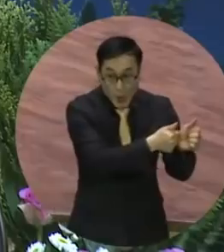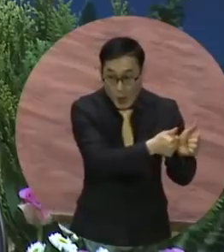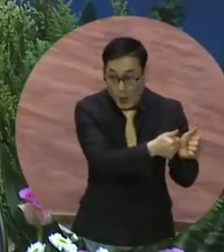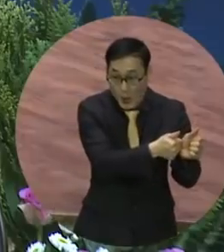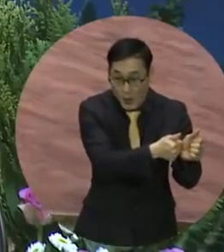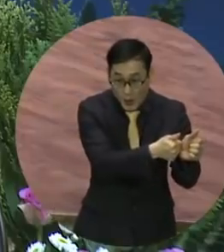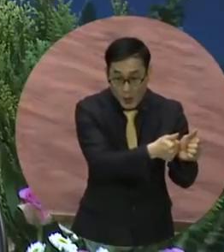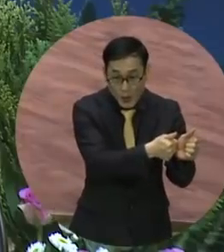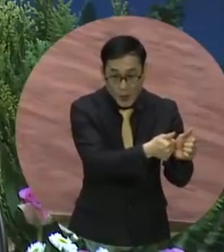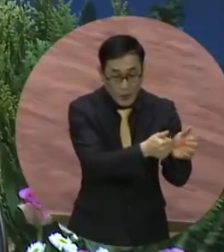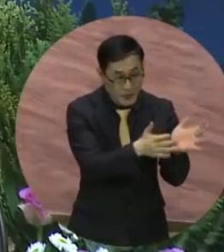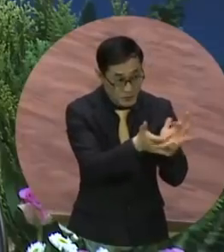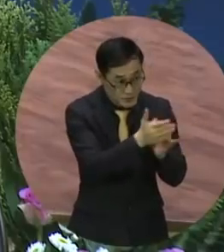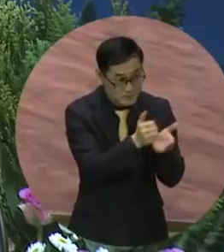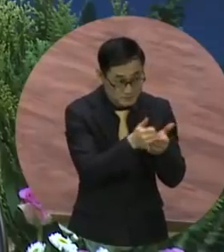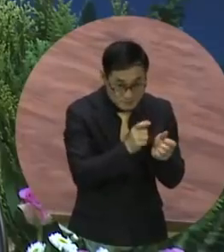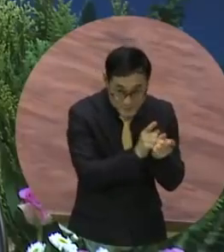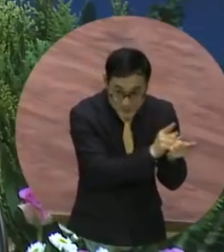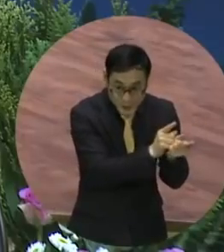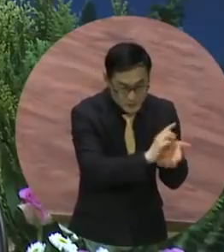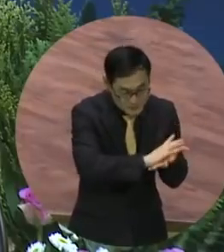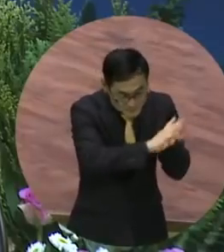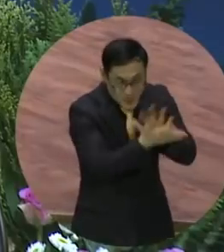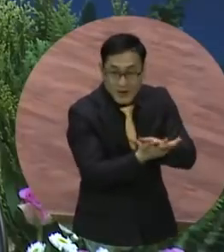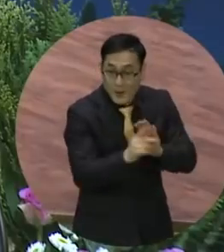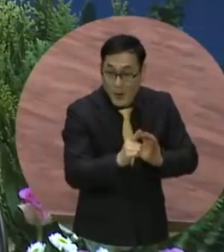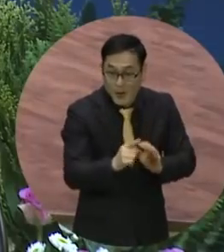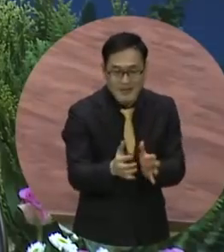사람들이 변화되었어요. 사람을 낚는 어부.